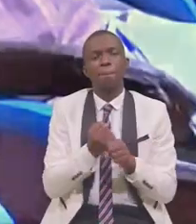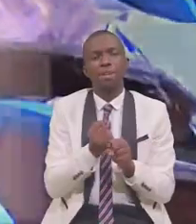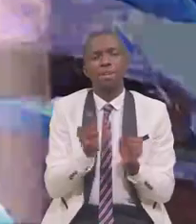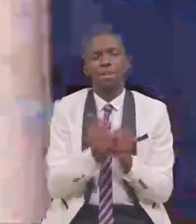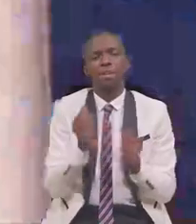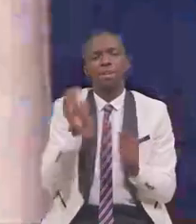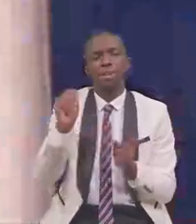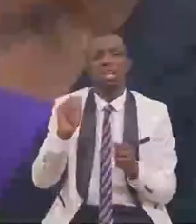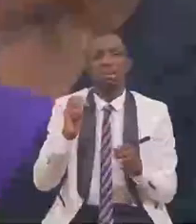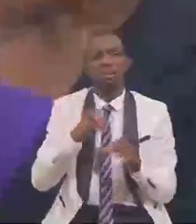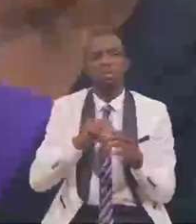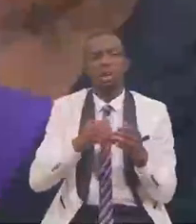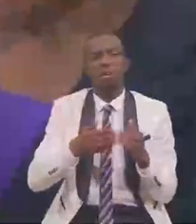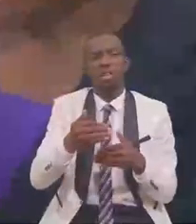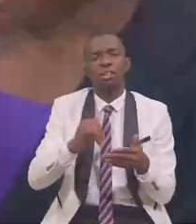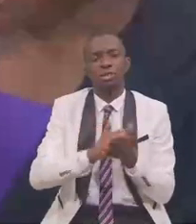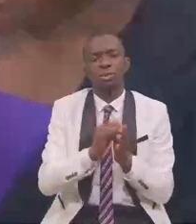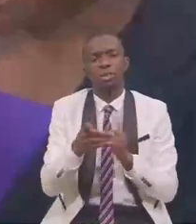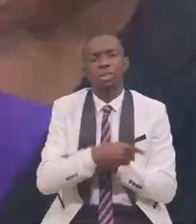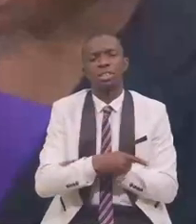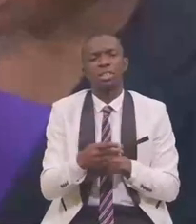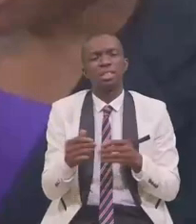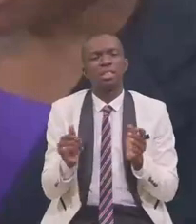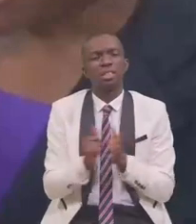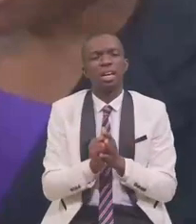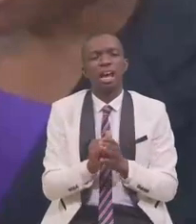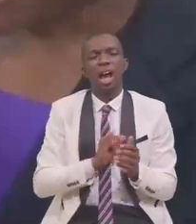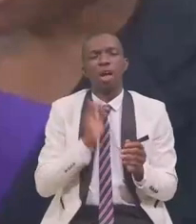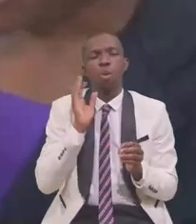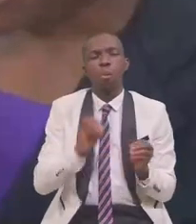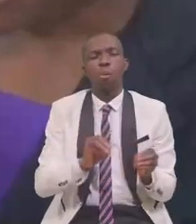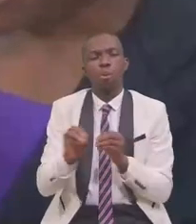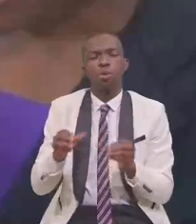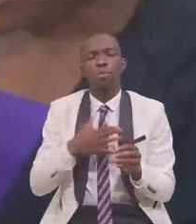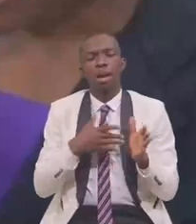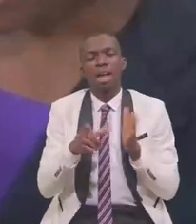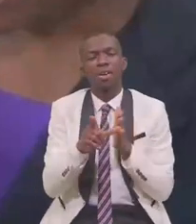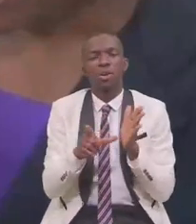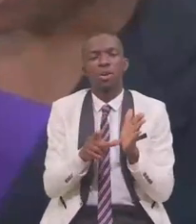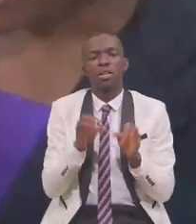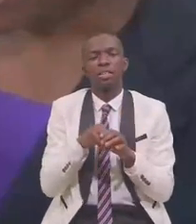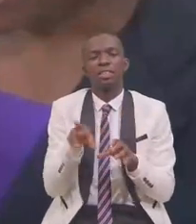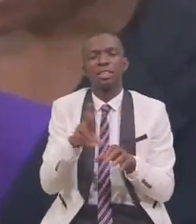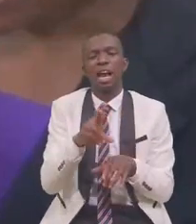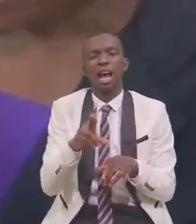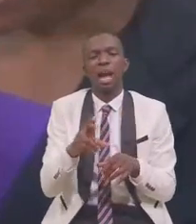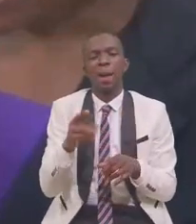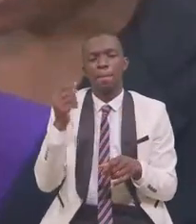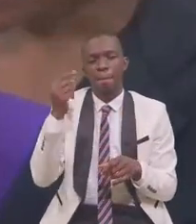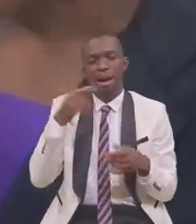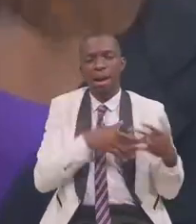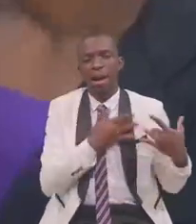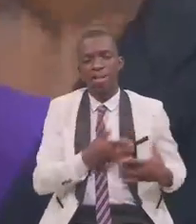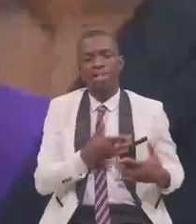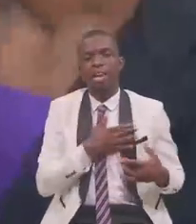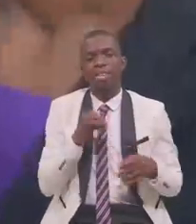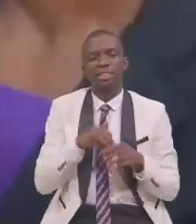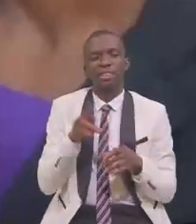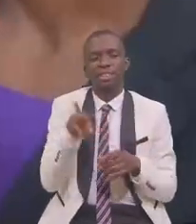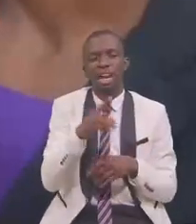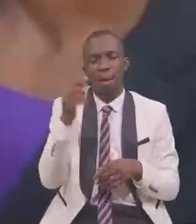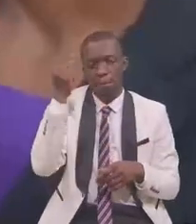lois où? Dans leur cœur. Et je les écrirai dans leur esprit. Vous rappelez que